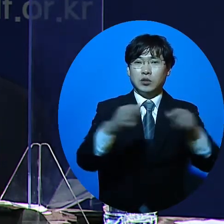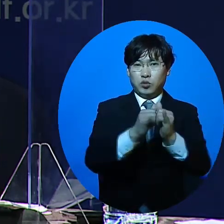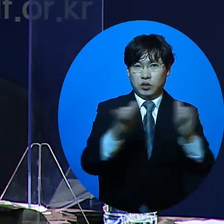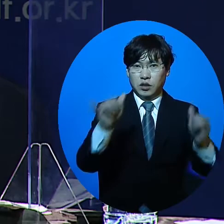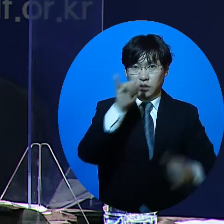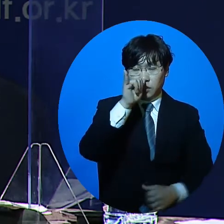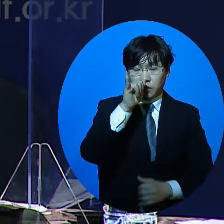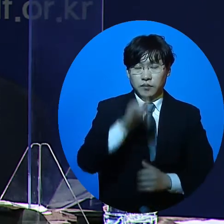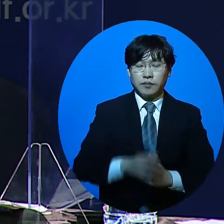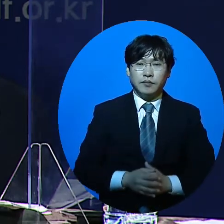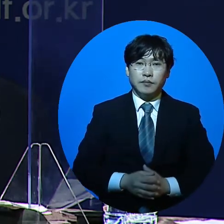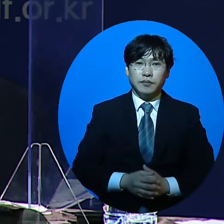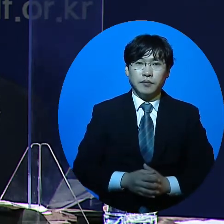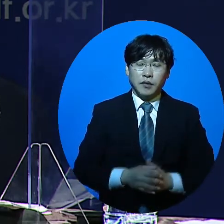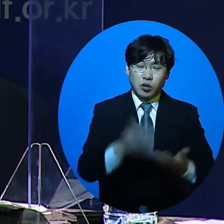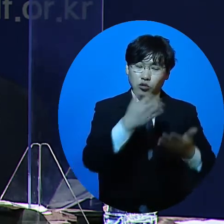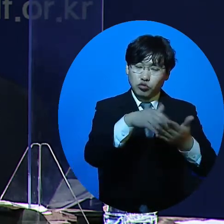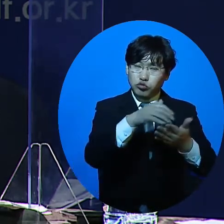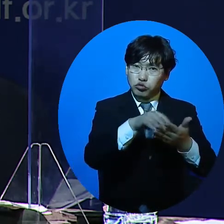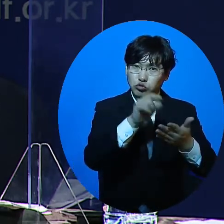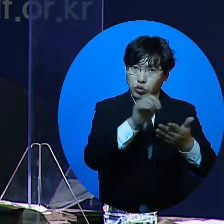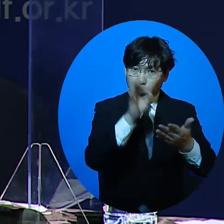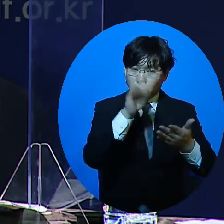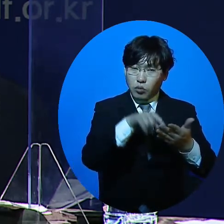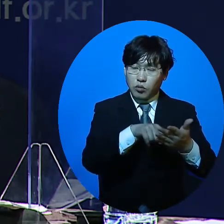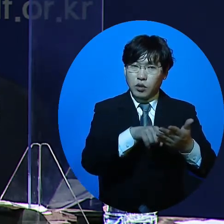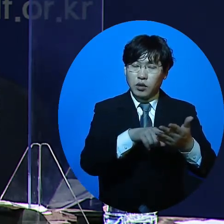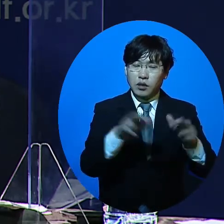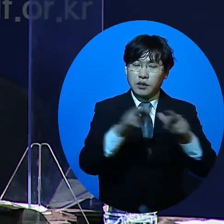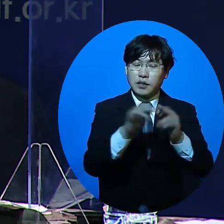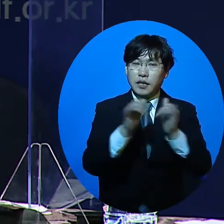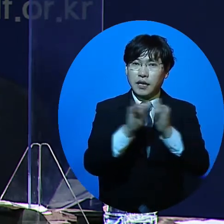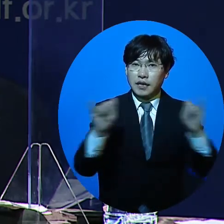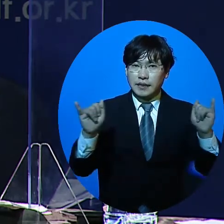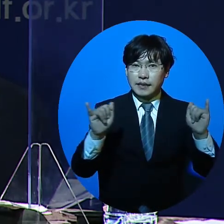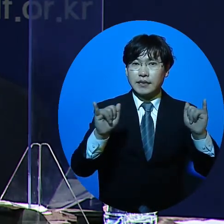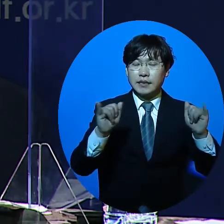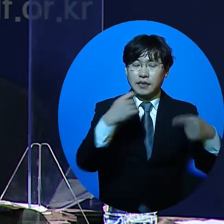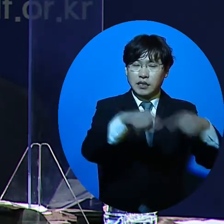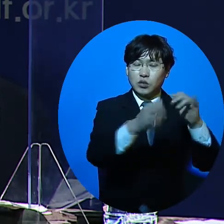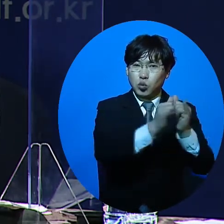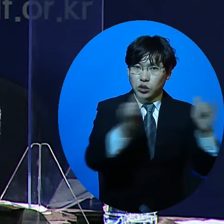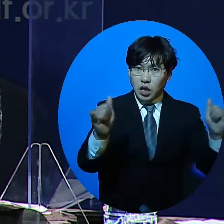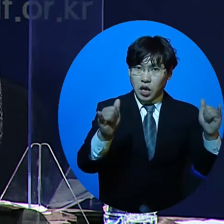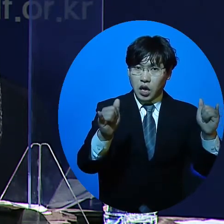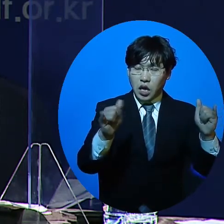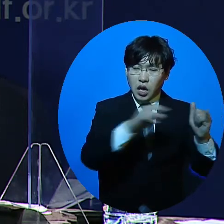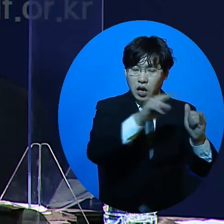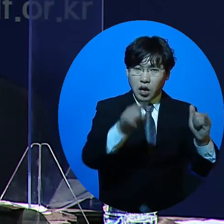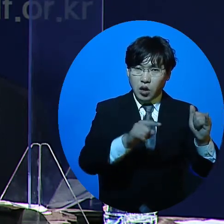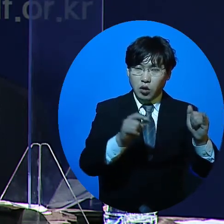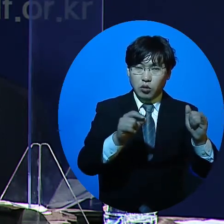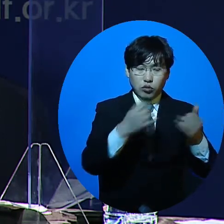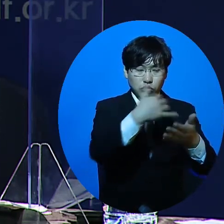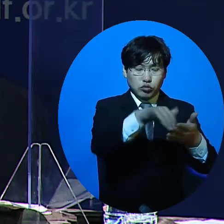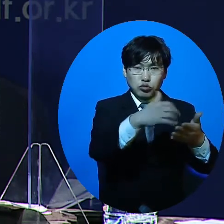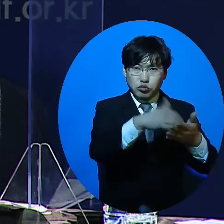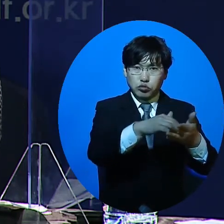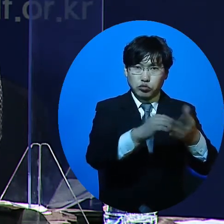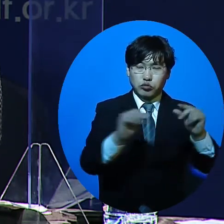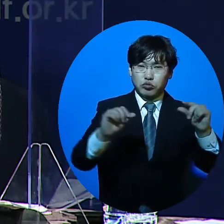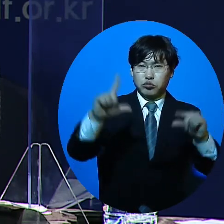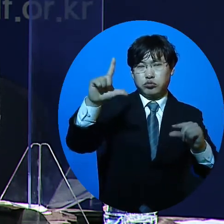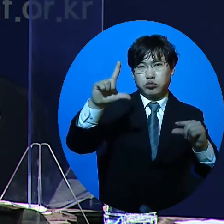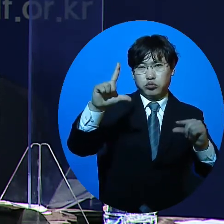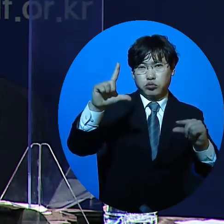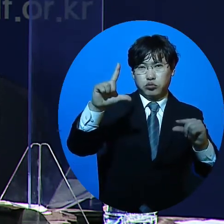있습니다. 수치적으로 봐도 장애인 생활체육 지도자와는 비교할 수 없을 만큼